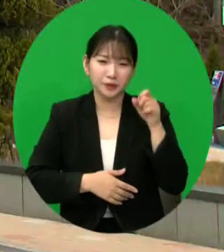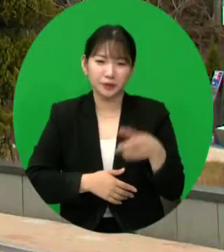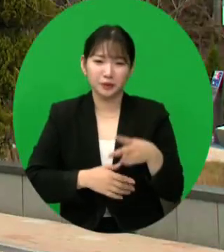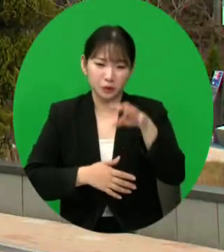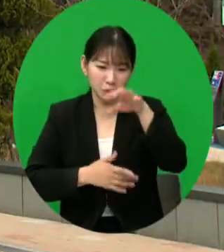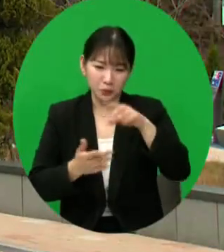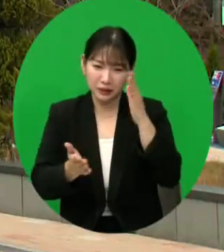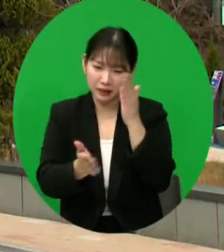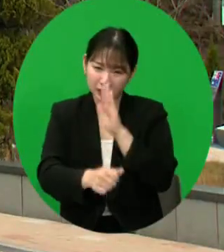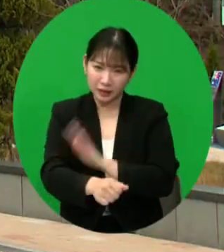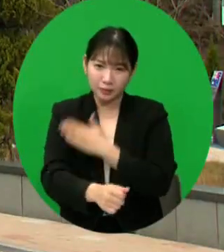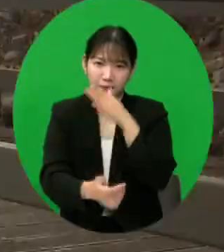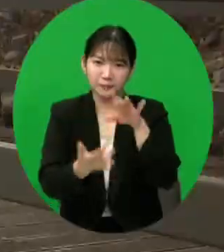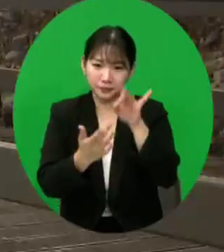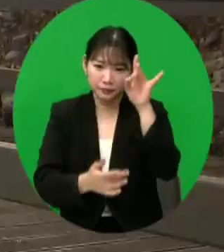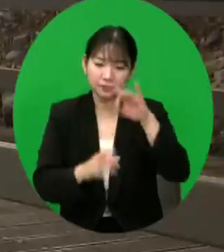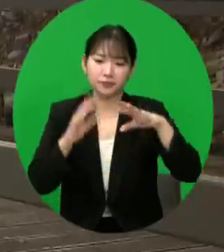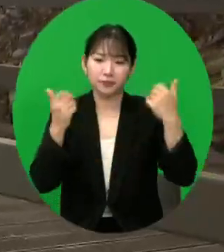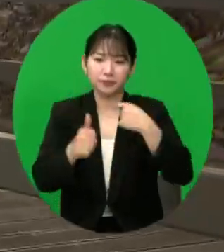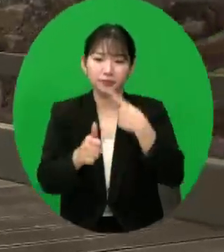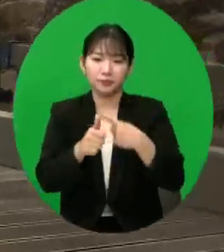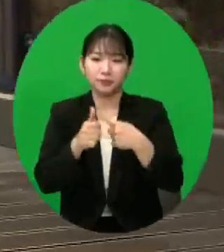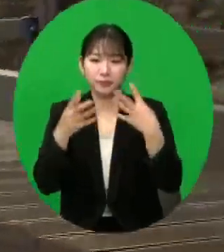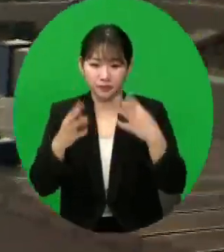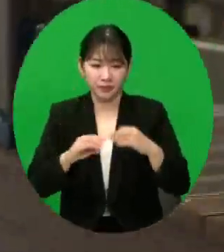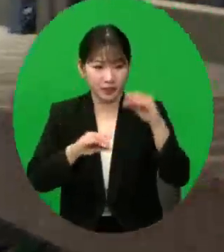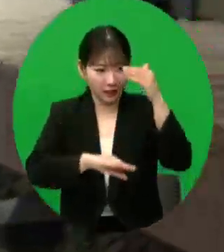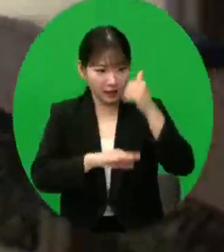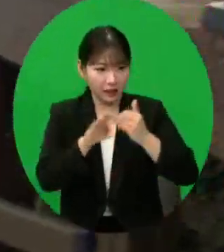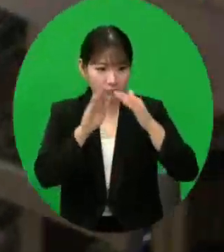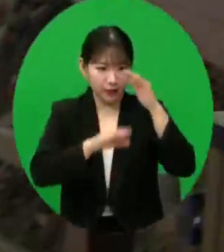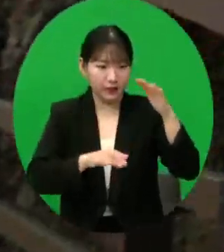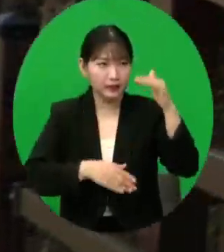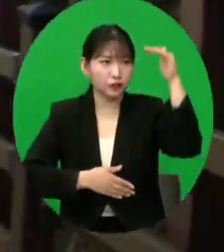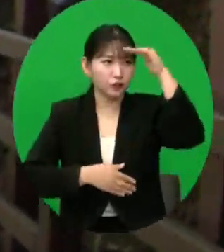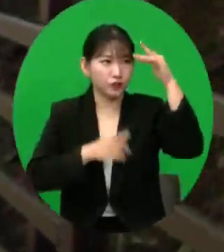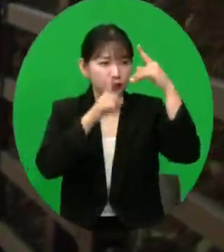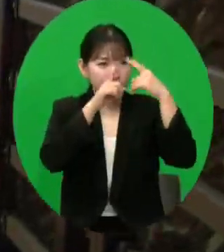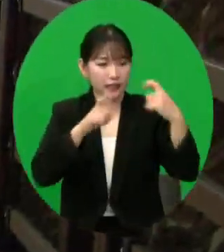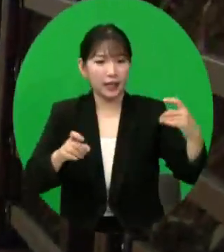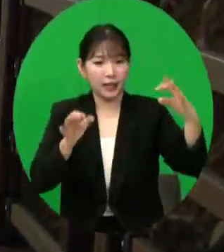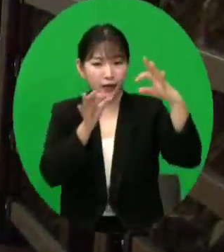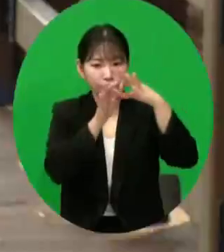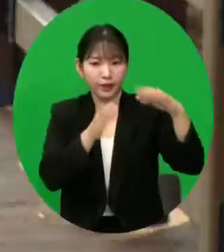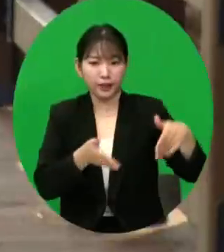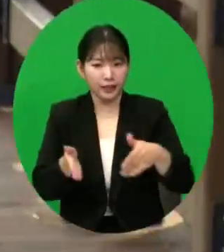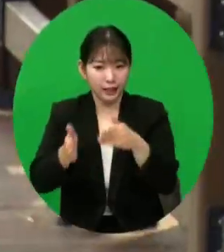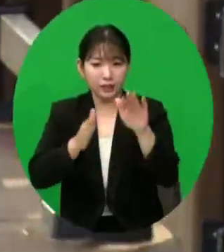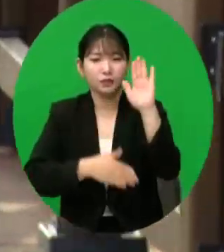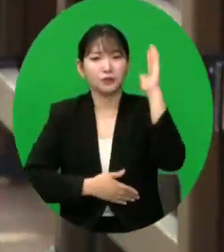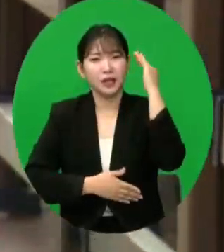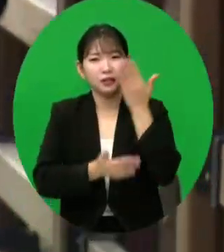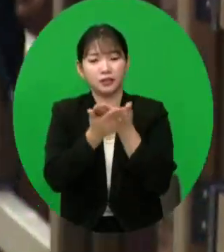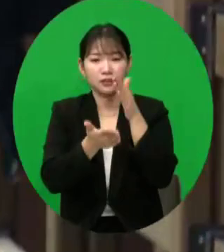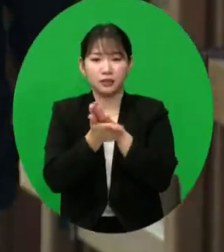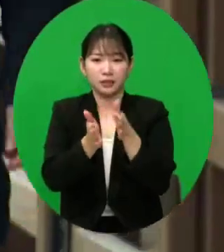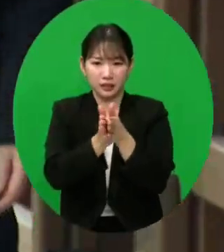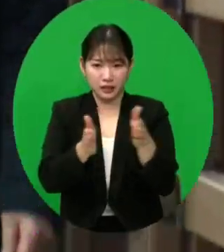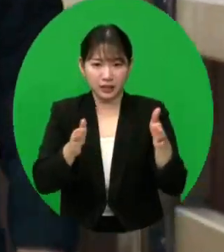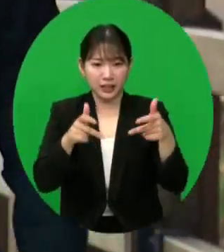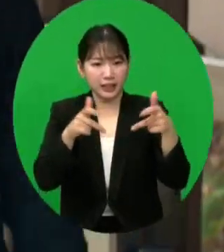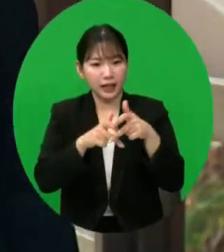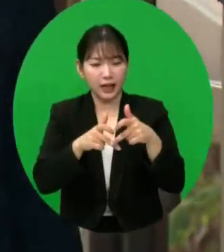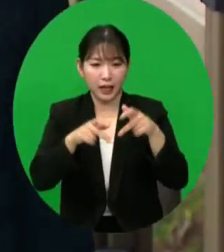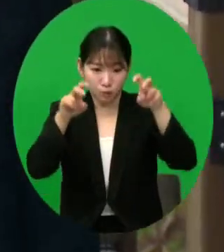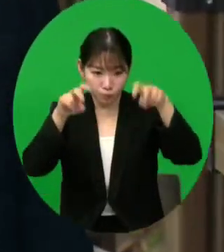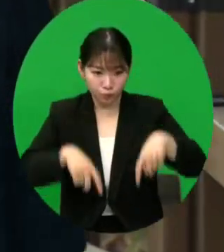의회에서도 지적받고 있습니다. 땅끝 마을에서 전망대를 잇는 산책로도 최근에야 정비 작업을 시작했고 무장애 데크